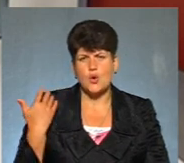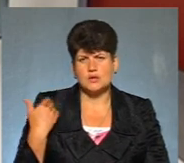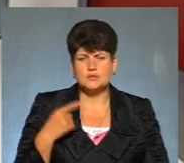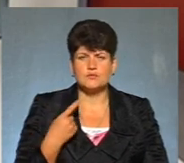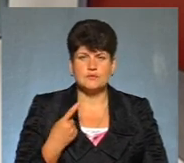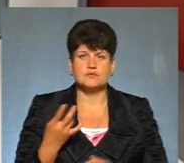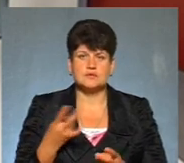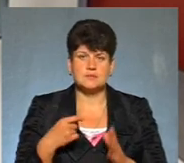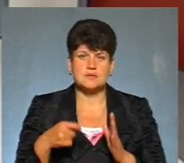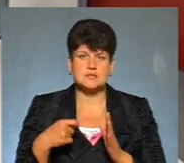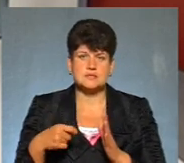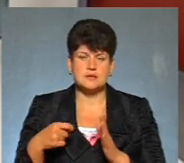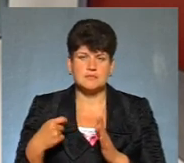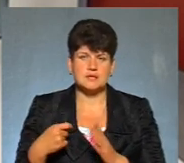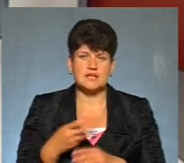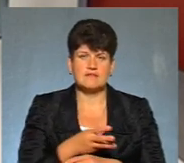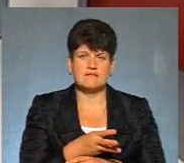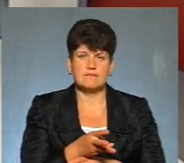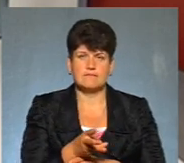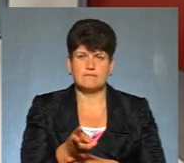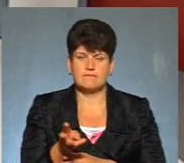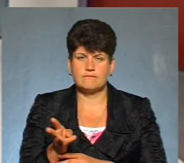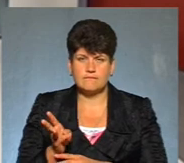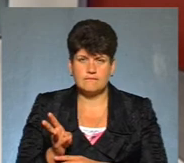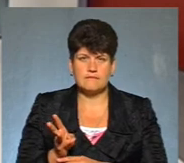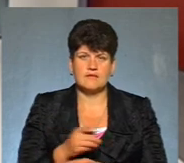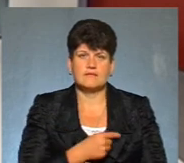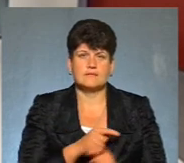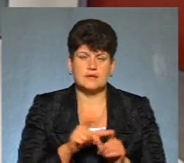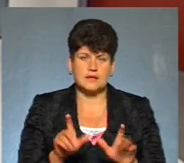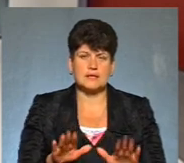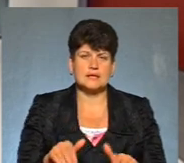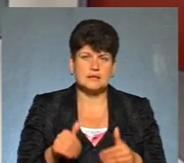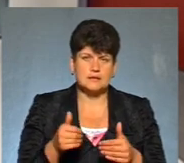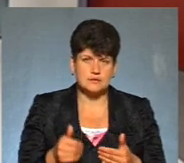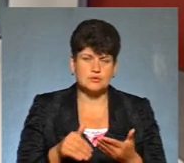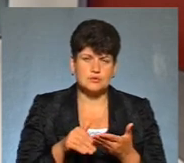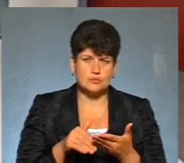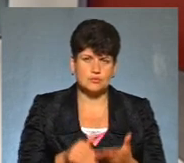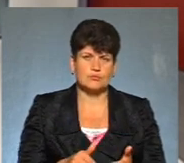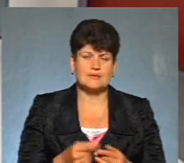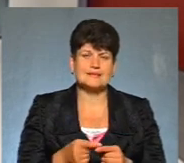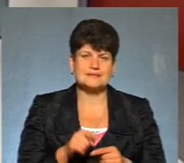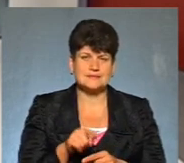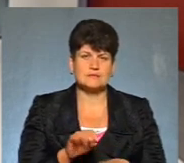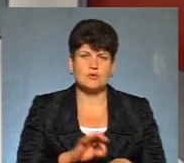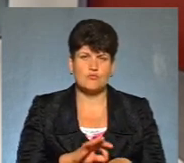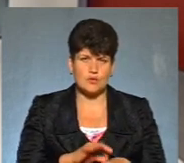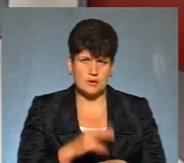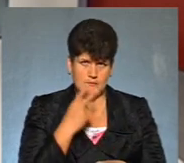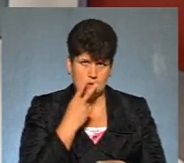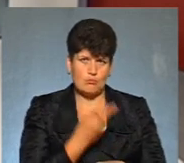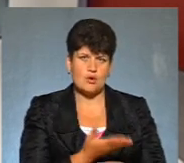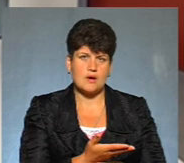варто зазняти якийсь відеоролик в шпиталях, де надається допомога таким хворим, і